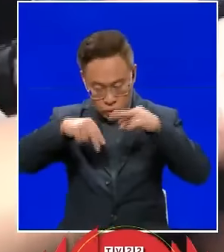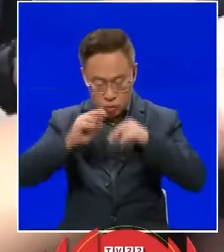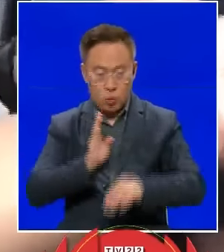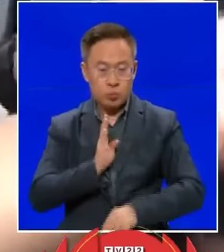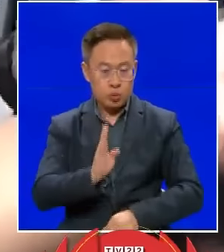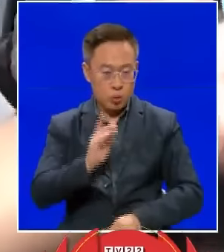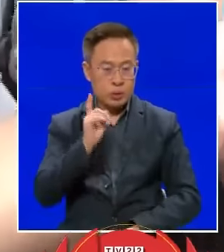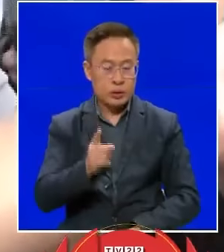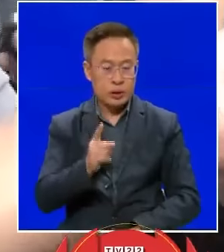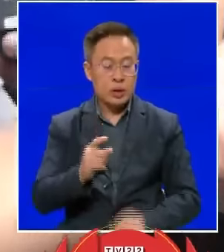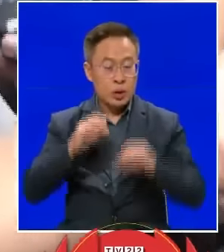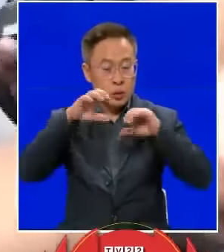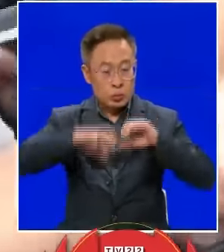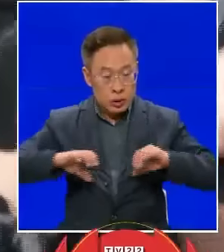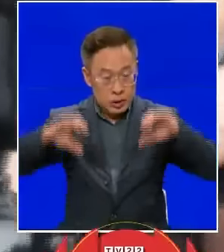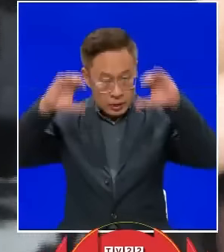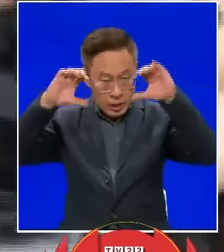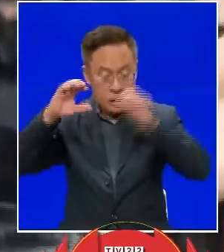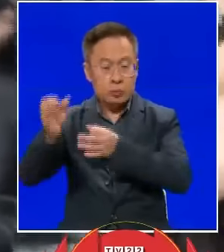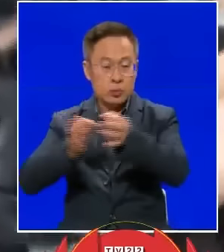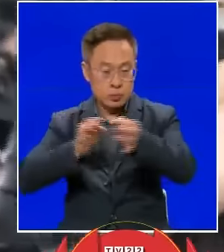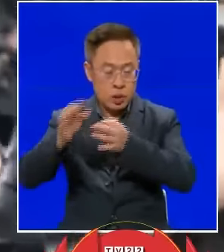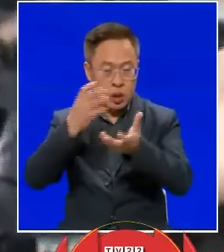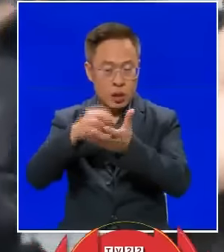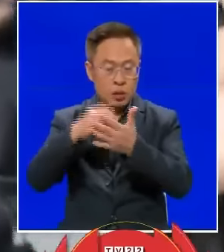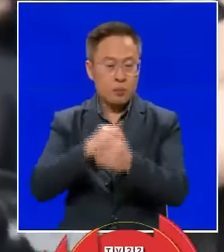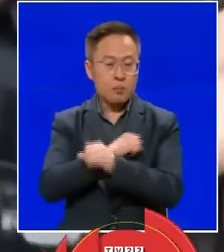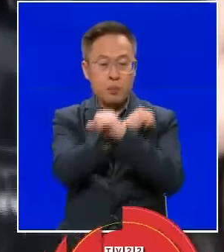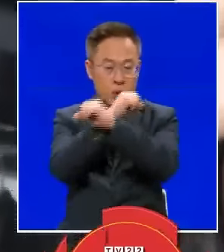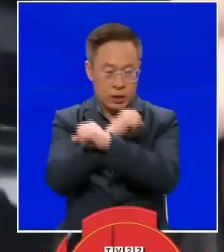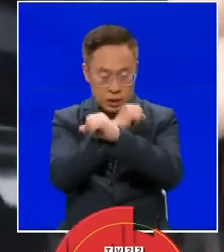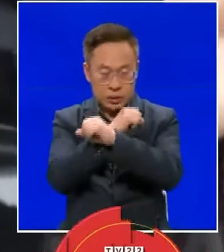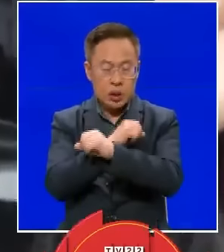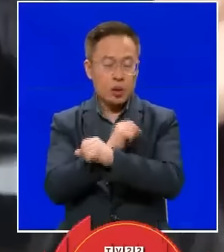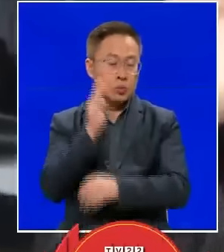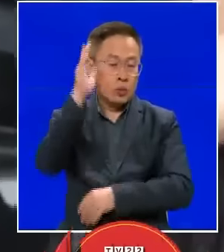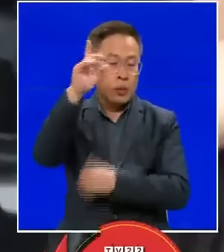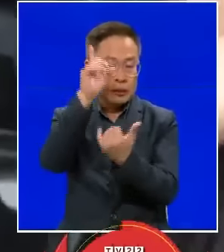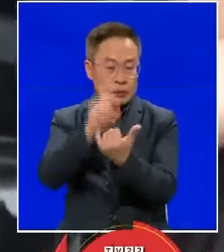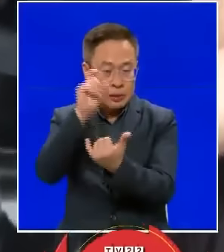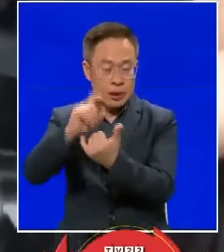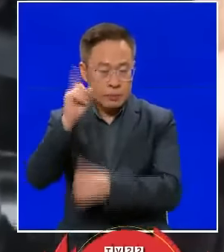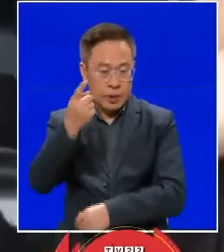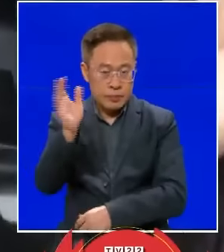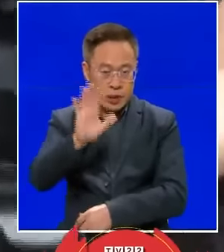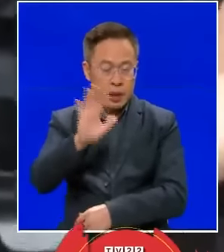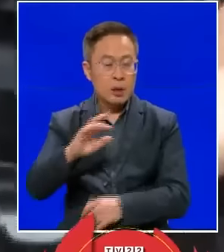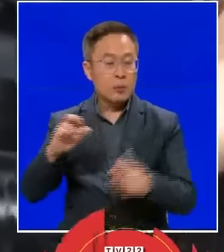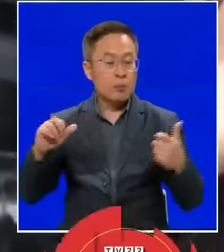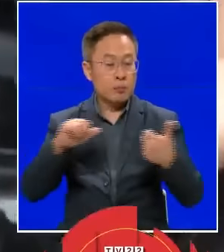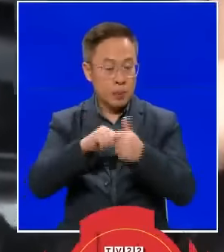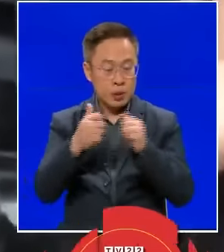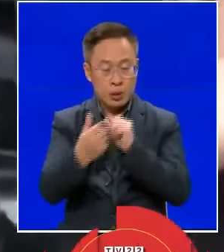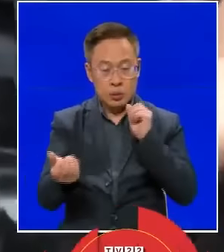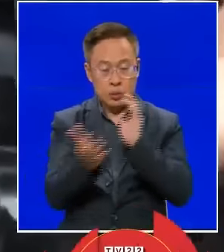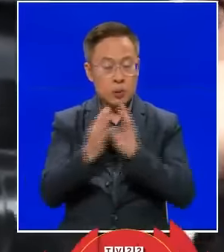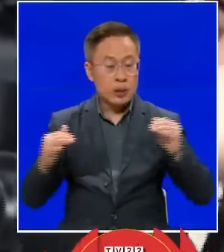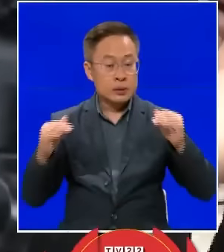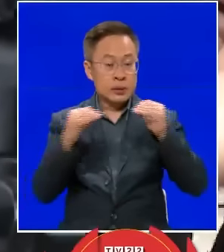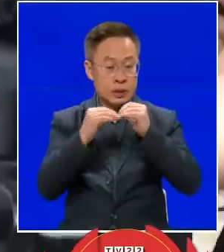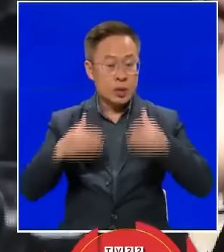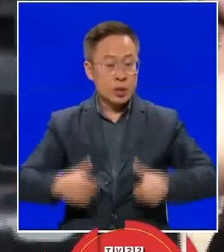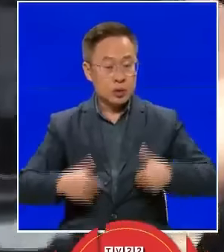ทั้งครับหน่วยงานภาครัฐที่เกี่ยวข้องต้องรีบเร่งหาแนวทางป้องกันไม่ให้เกิดการสูญเสียอันกระทบต่อสิทธิ์ในชีวิตและร่างกายเช่นนี้อีกซึ่งไม่